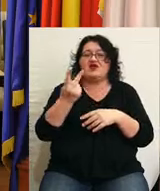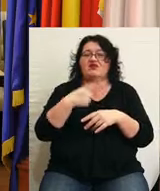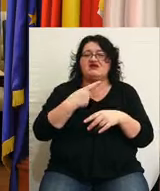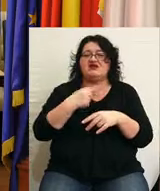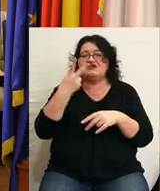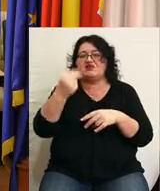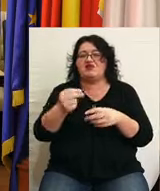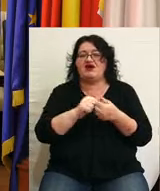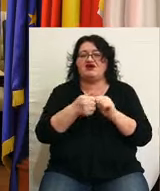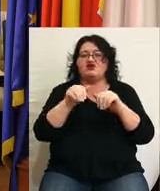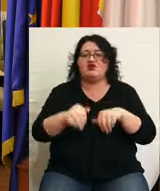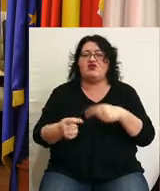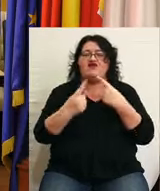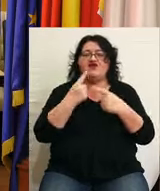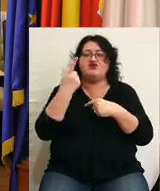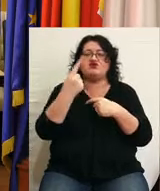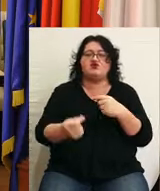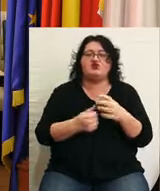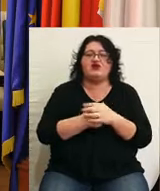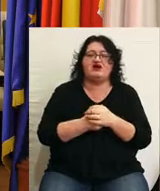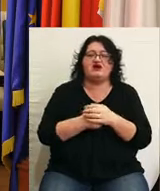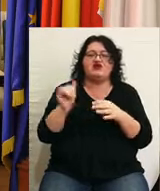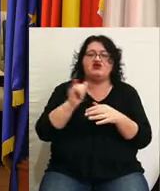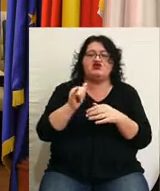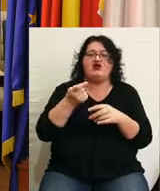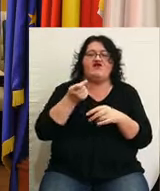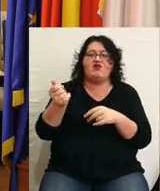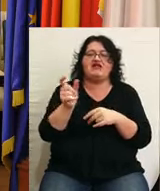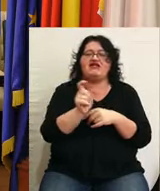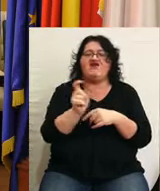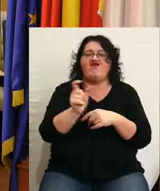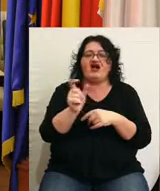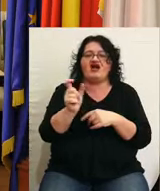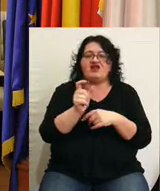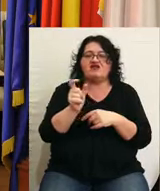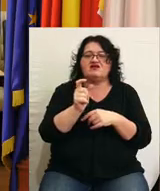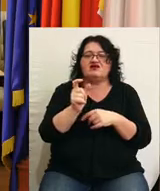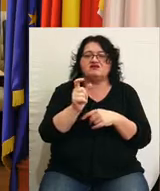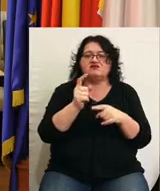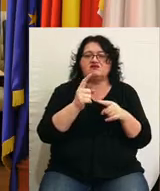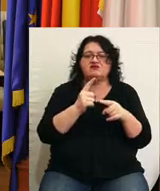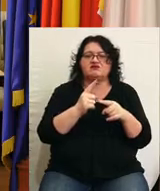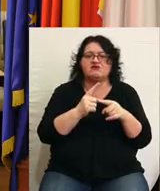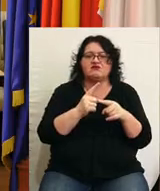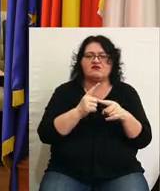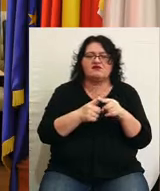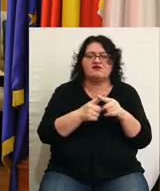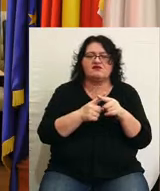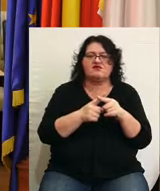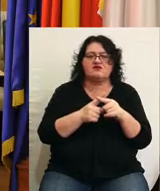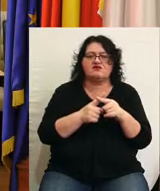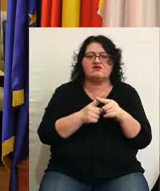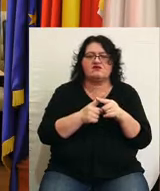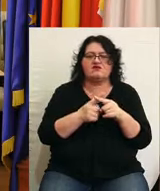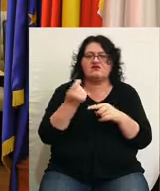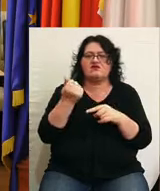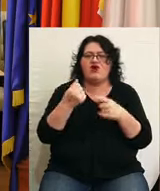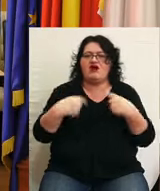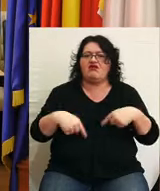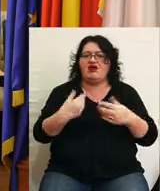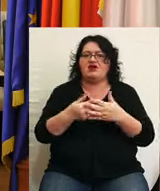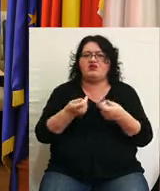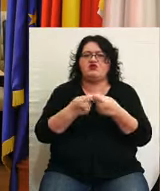și dumneavoastră acum veniți cu dublare, cine va plăti diferența și de unde? Pentru că tocmai ne spuneați mai înainte că nu mai aveți bani nici măcar